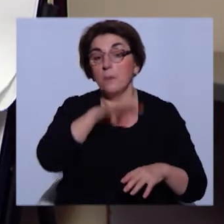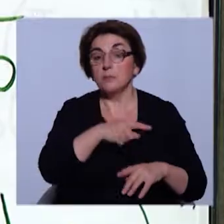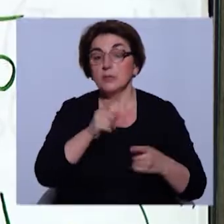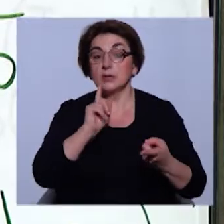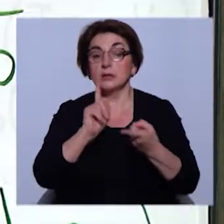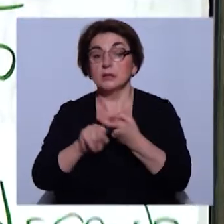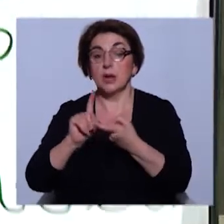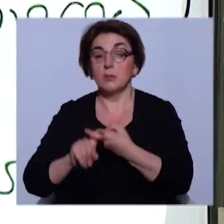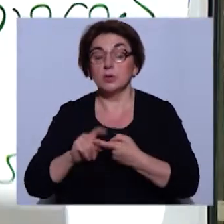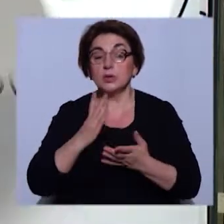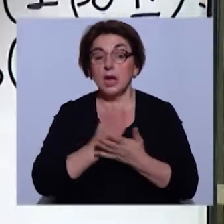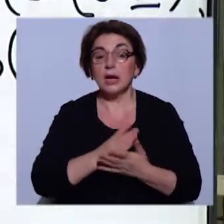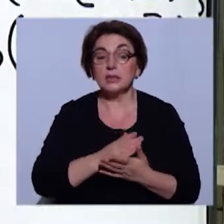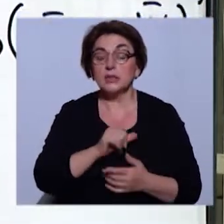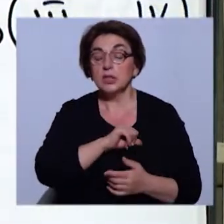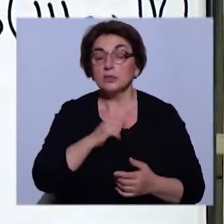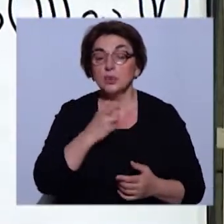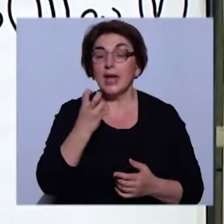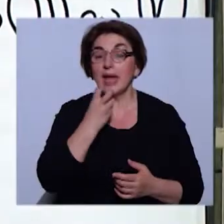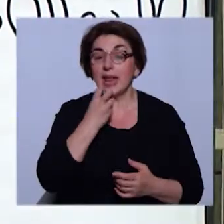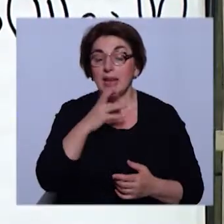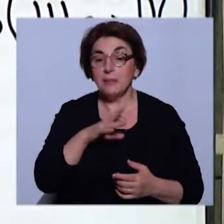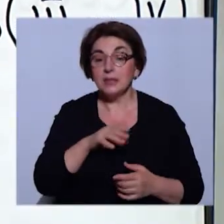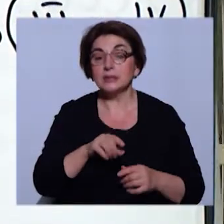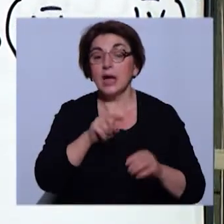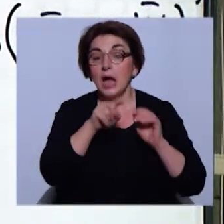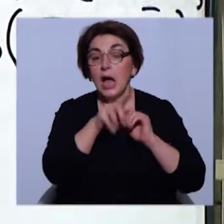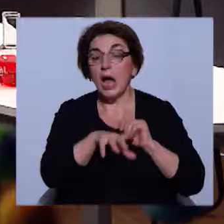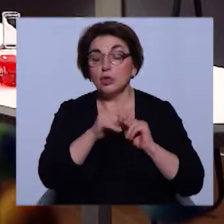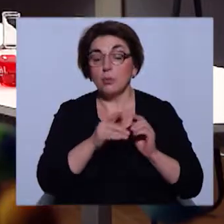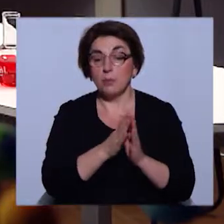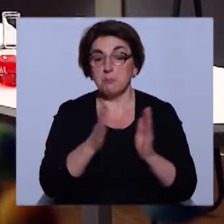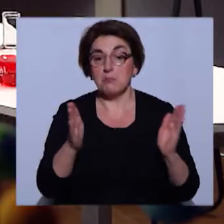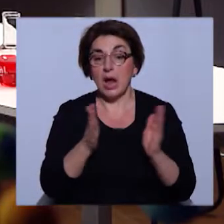დამოკიდებულებაშია ელემენტთა ატომური მასების ზრდის სიდიდეებთან.